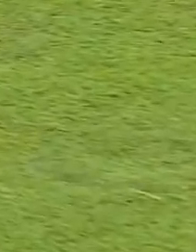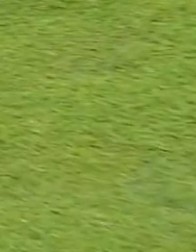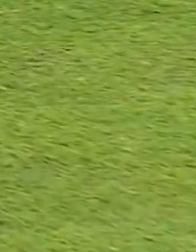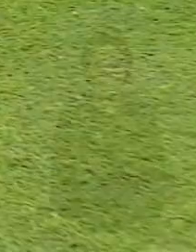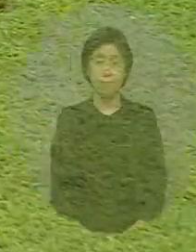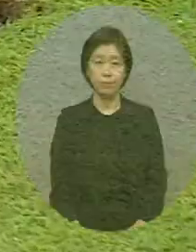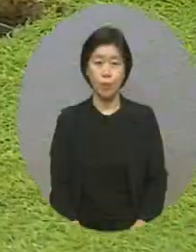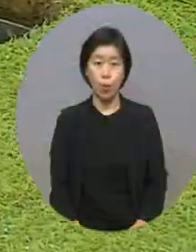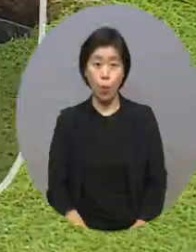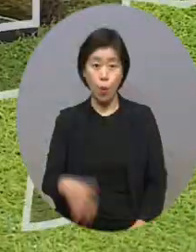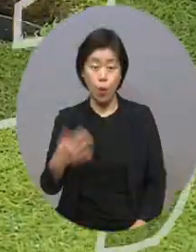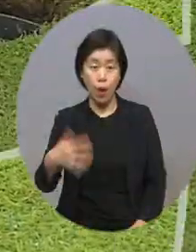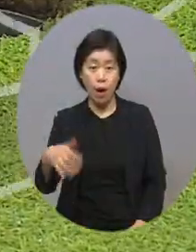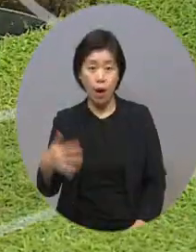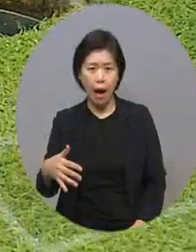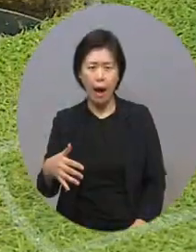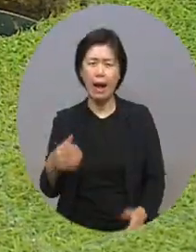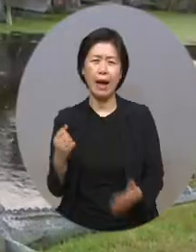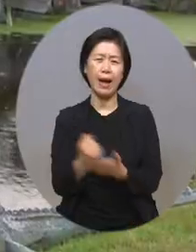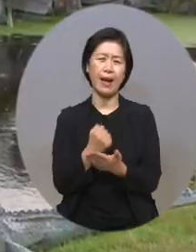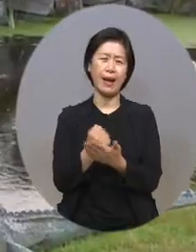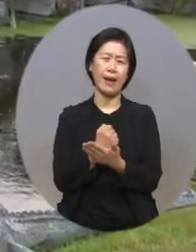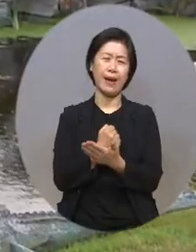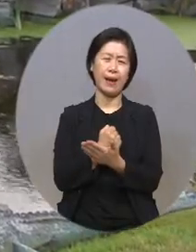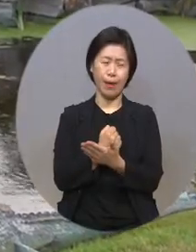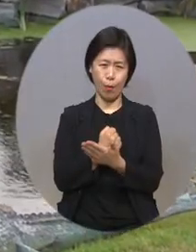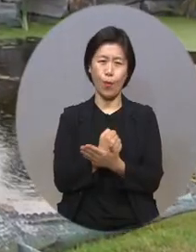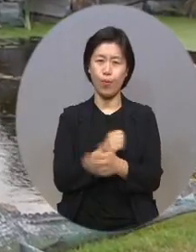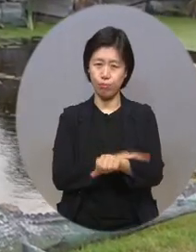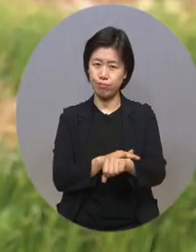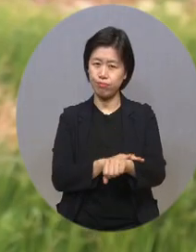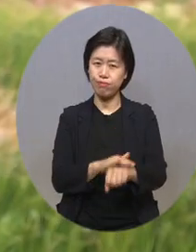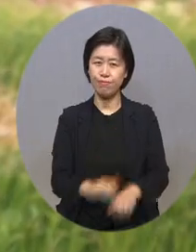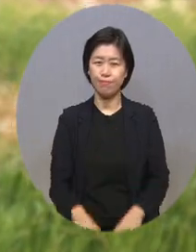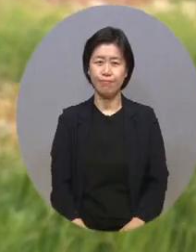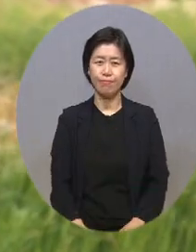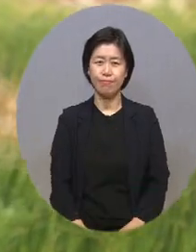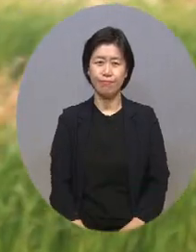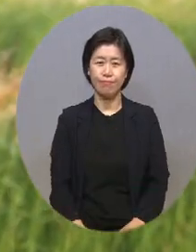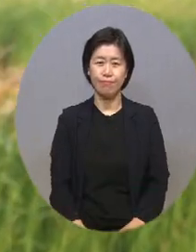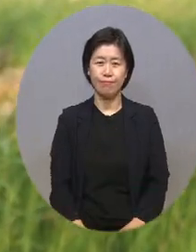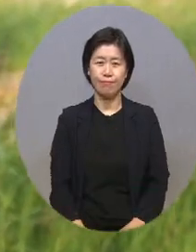대박! 오, 야, 아주 예리한 퍼터였습니다. 아,